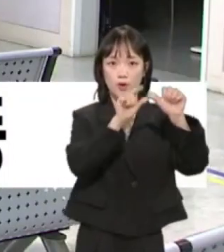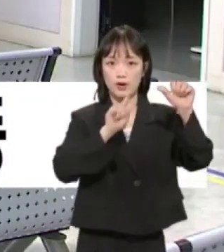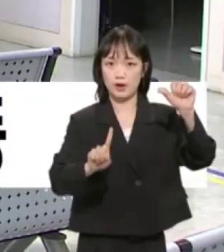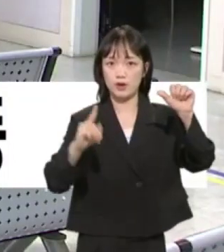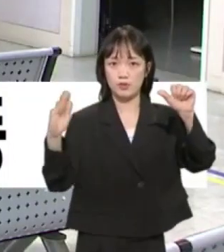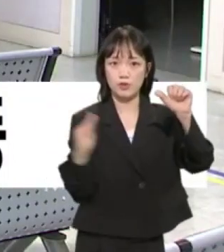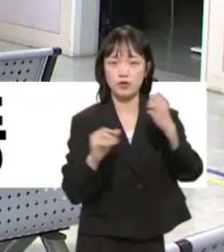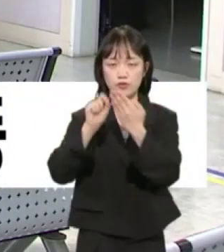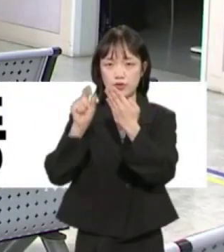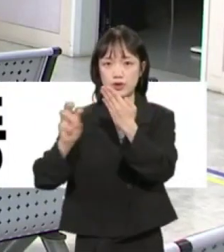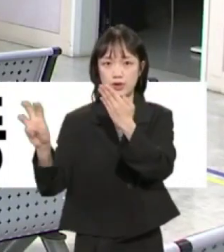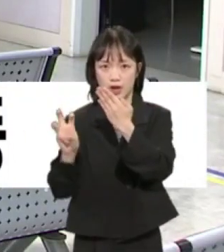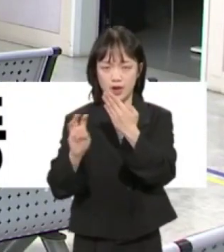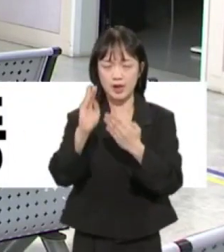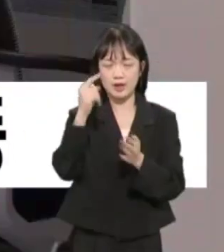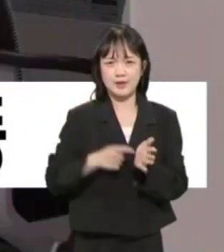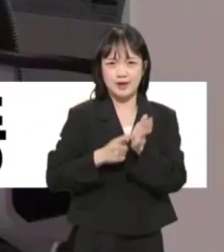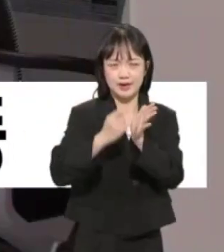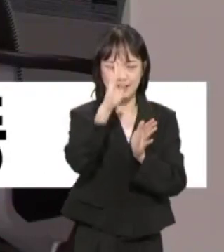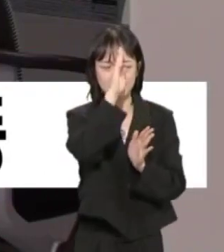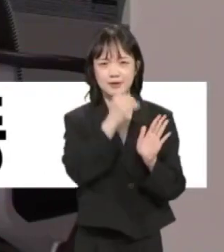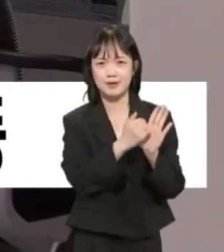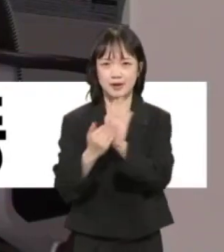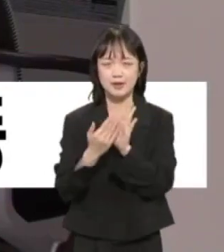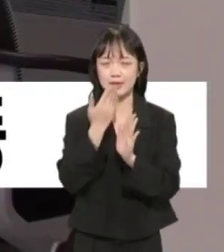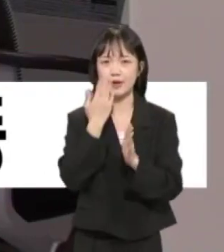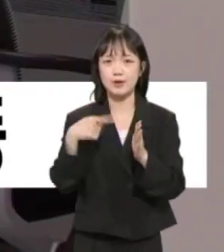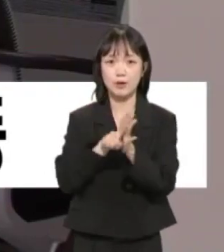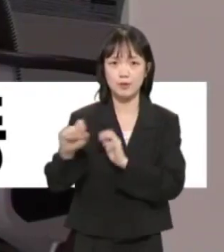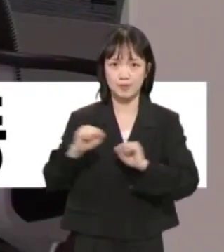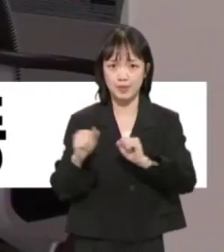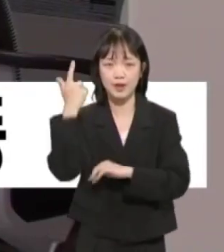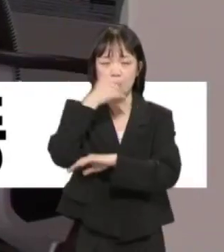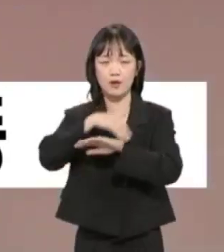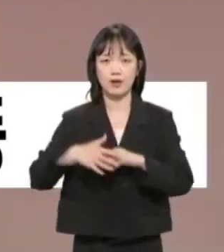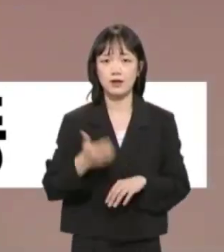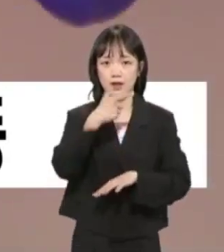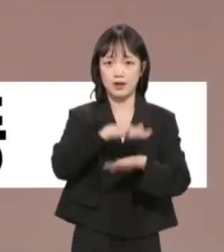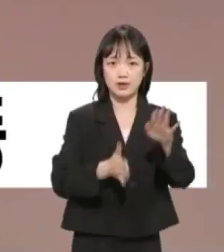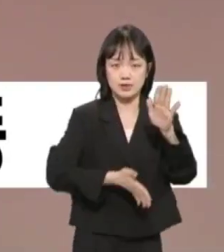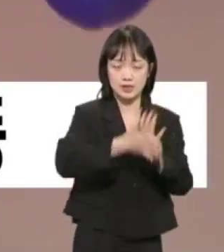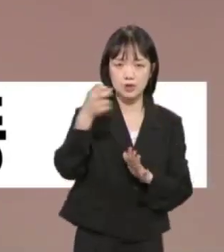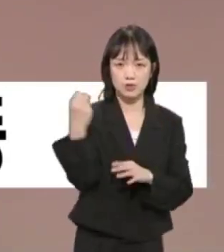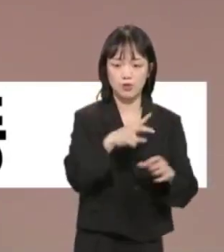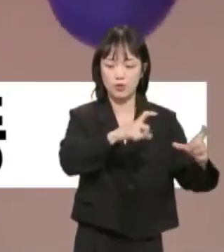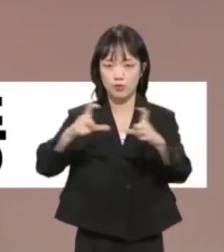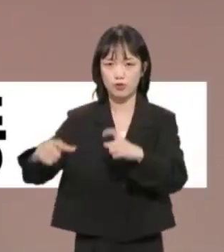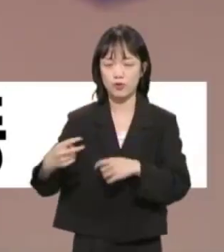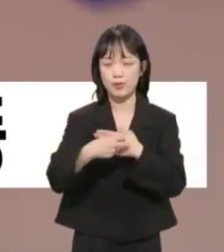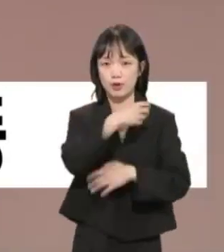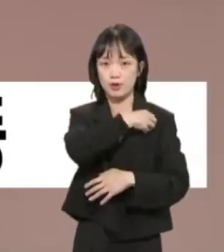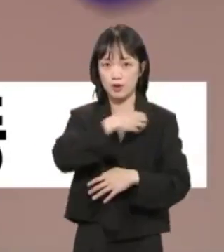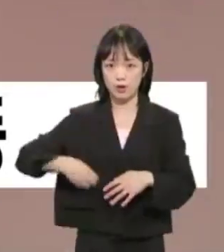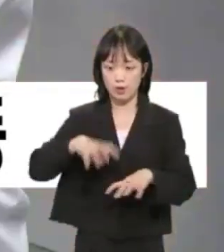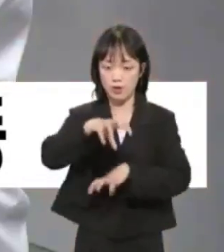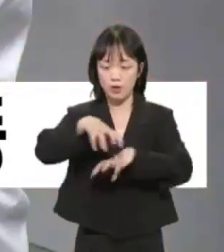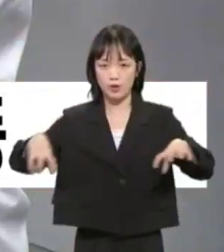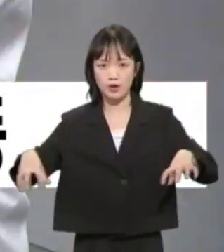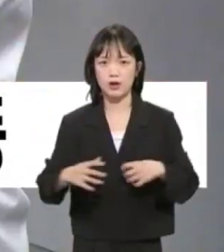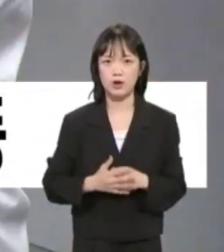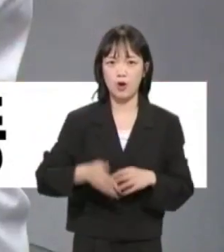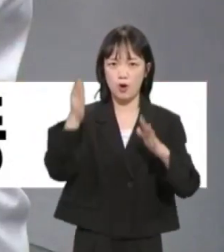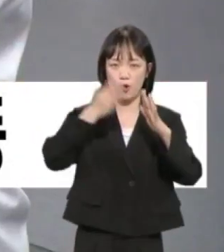9월 30일까지 비상 방역 체계를 가동합니다 시와 5개 자치구 보관소는 평일 오후 8시까지 주말과